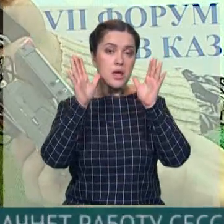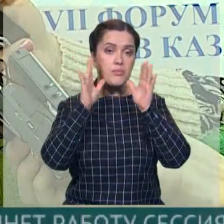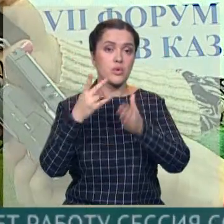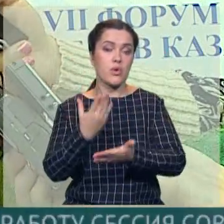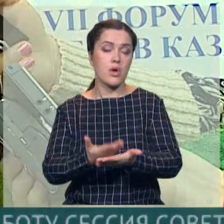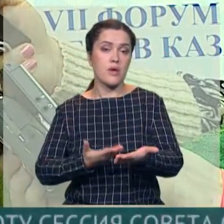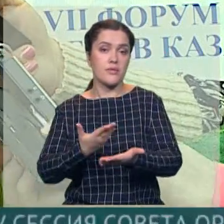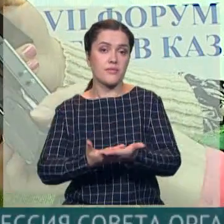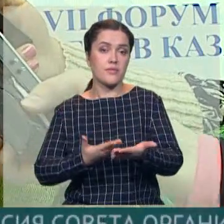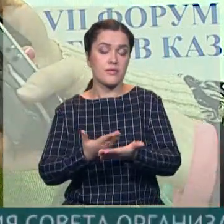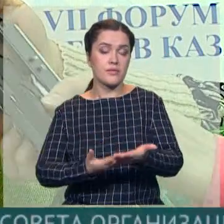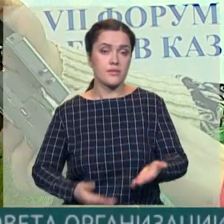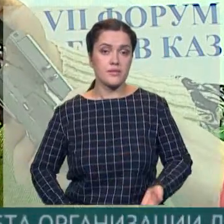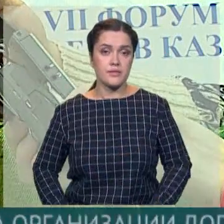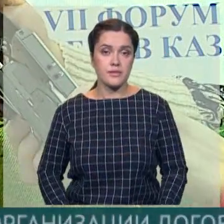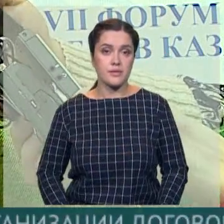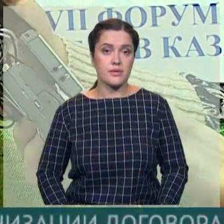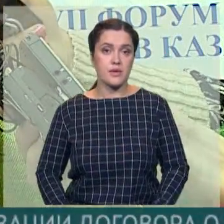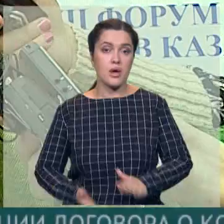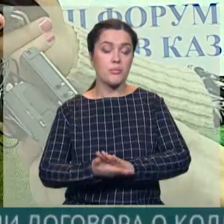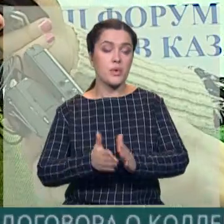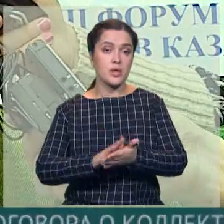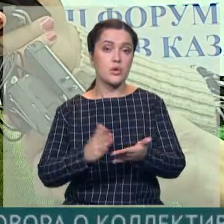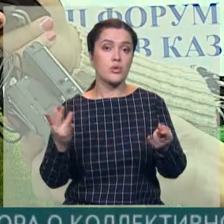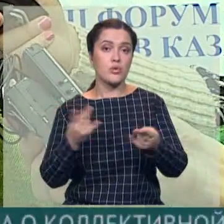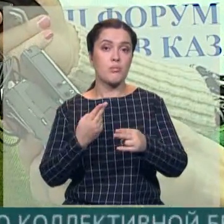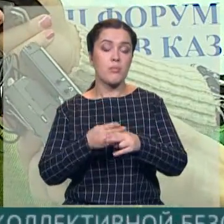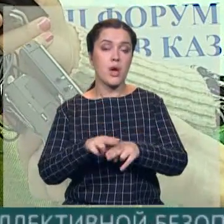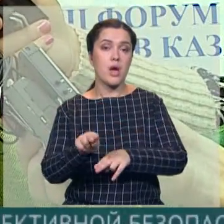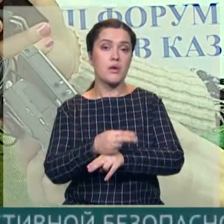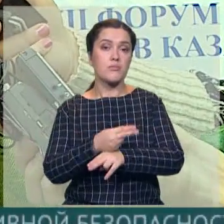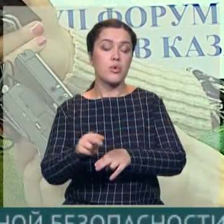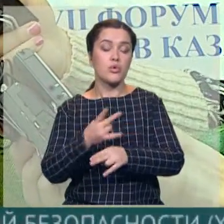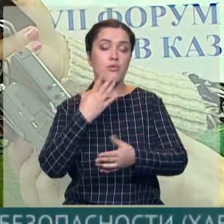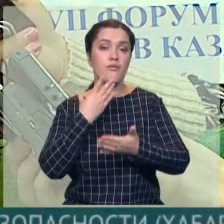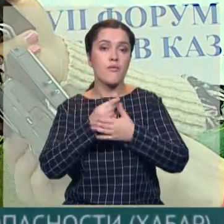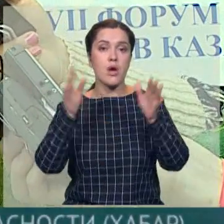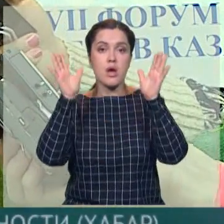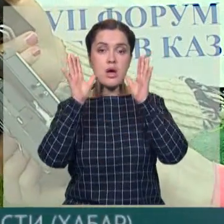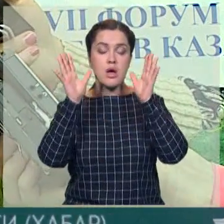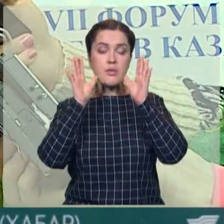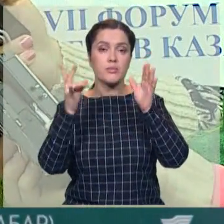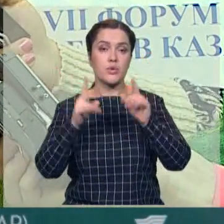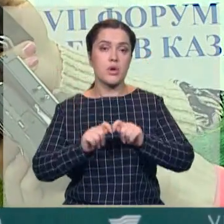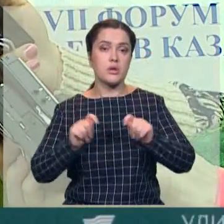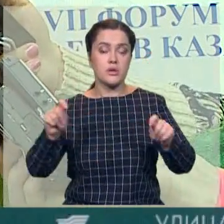толкования положений ислама. Поэтому речь идет о формировании казахстанской школы исламоведения. Этим должны заниматься ученые.